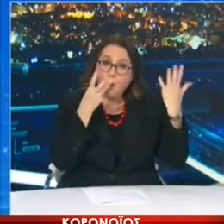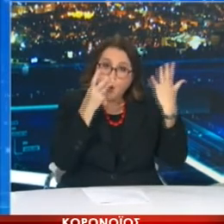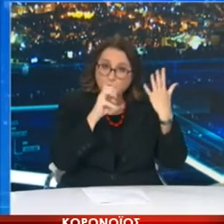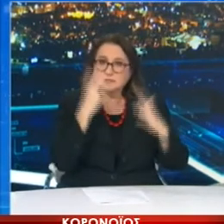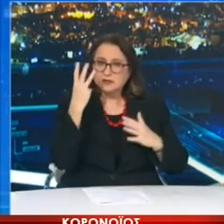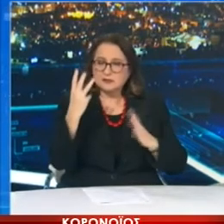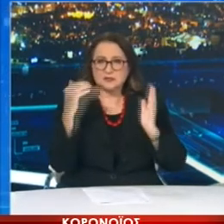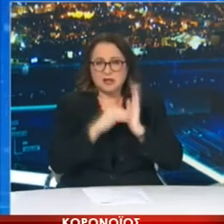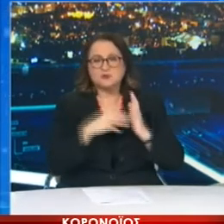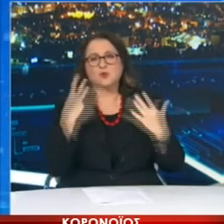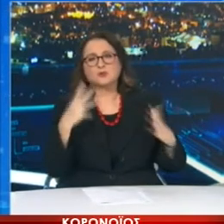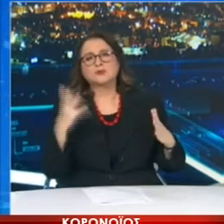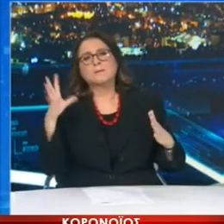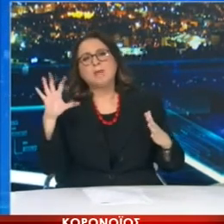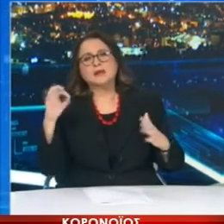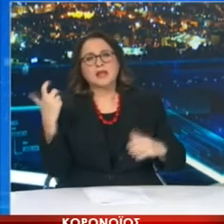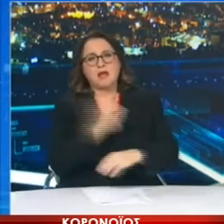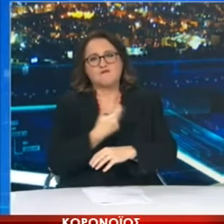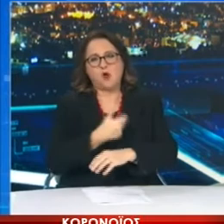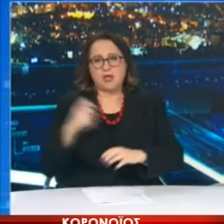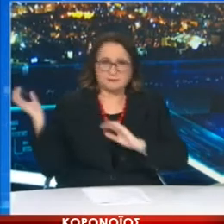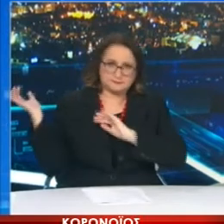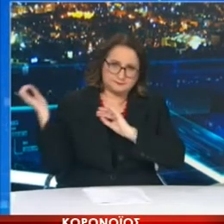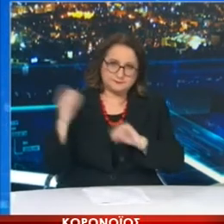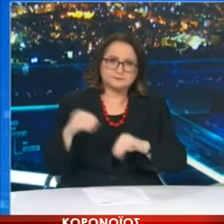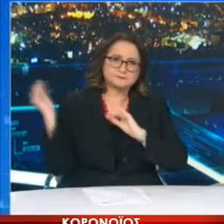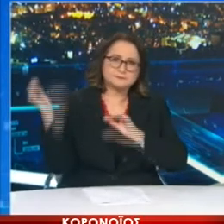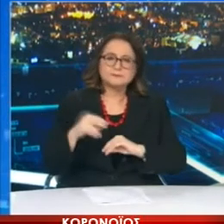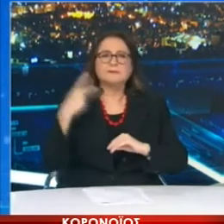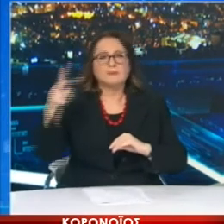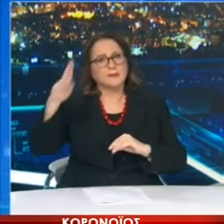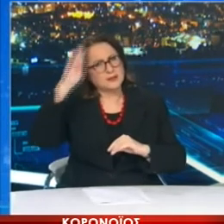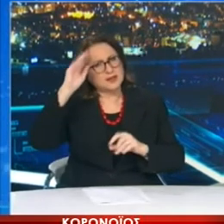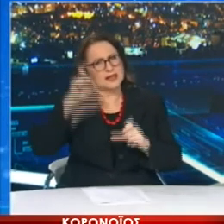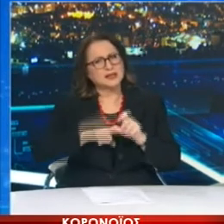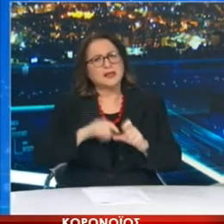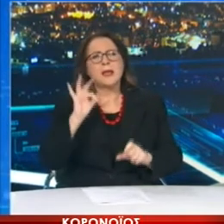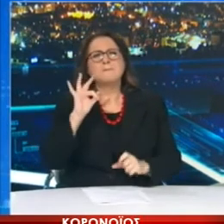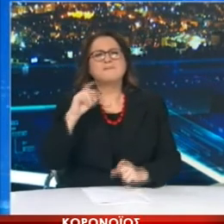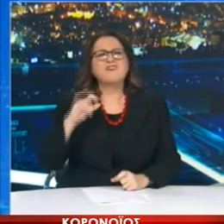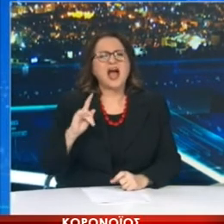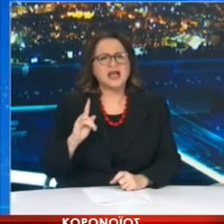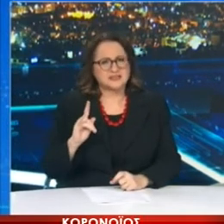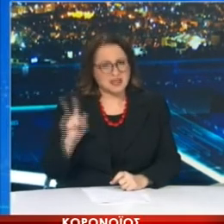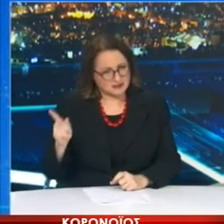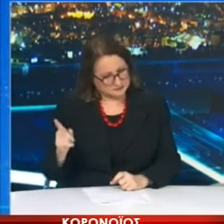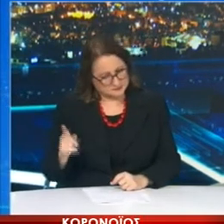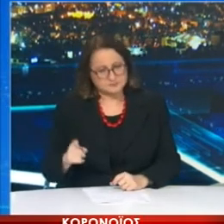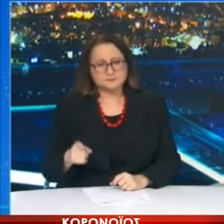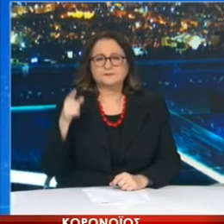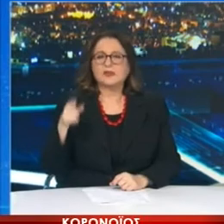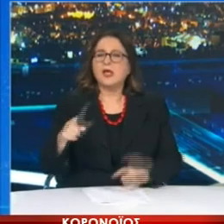83.850 δόσεων. Οι παραδόσεις των εμβολίων της Pfizer που αντιστοιχούν στον πληθυσμό μας, με βάση την Κεντρική Ευρωπαϊκή